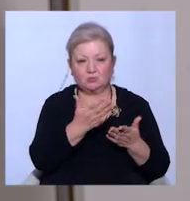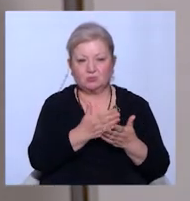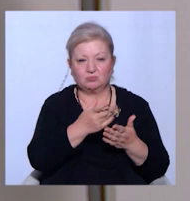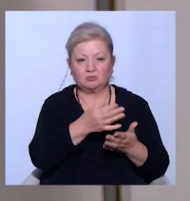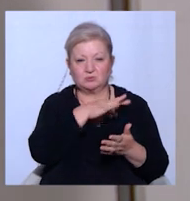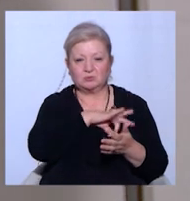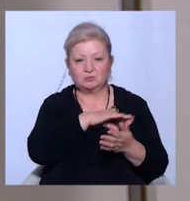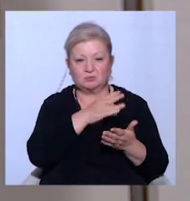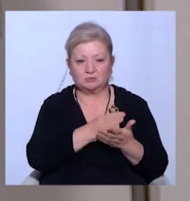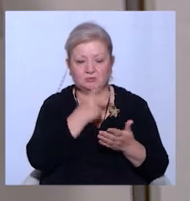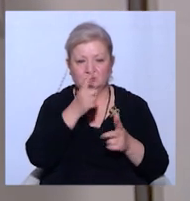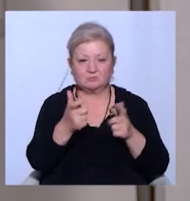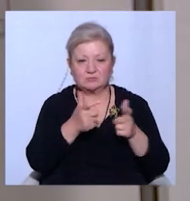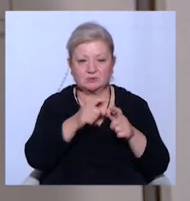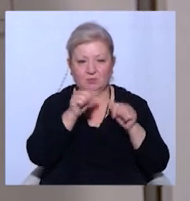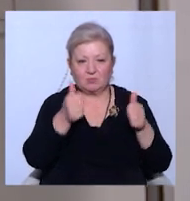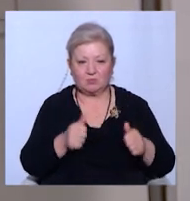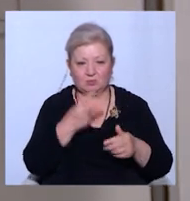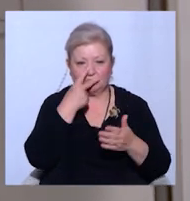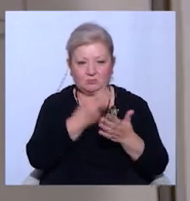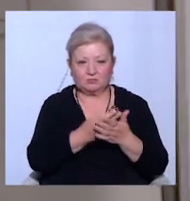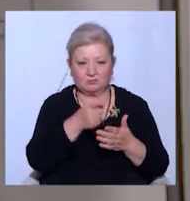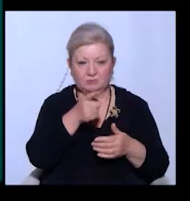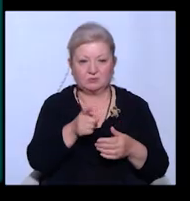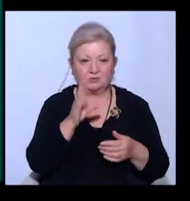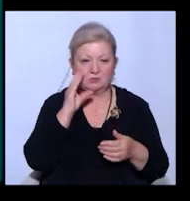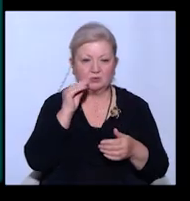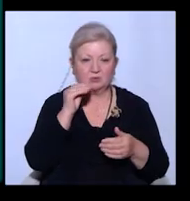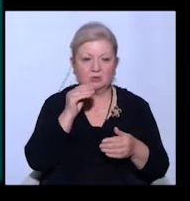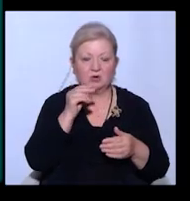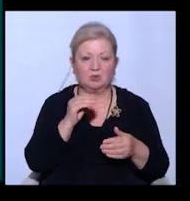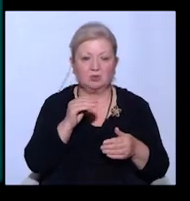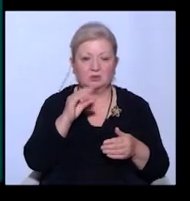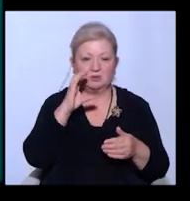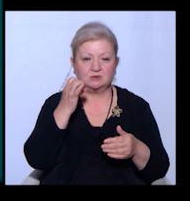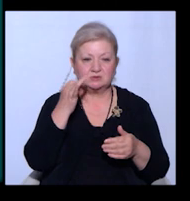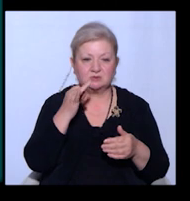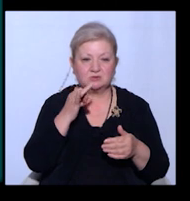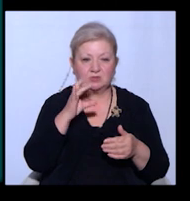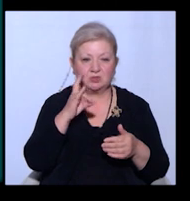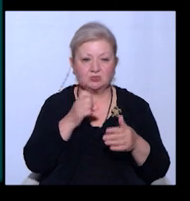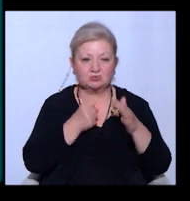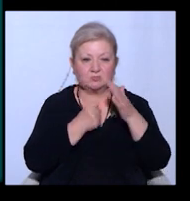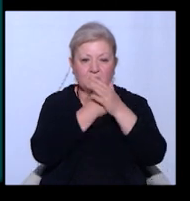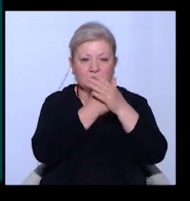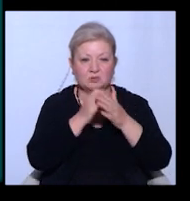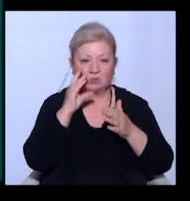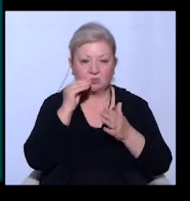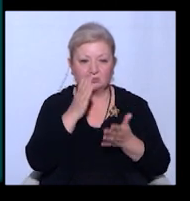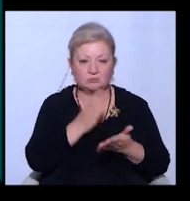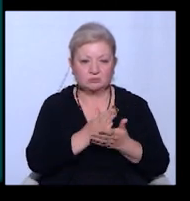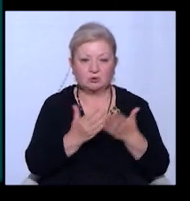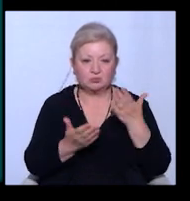მომენტში გამოვიყენოთ მზა ფორმულა. 2 ალფა წერი. როდის არის სინუსი მაქსიმალური? სინუსი მაქსიმალური 90